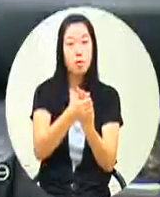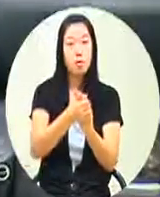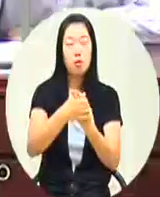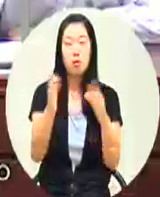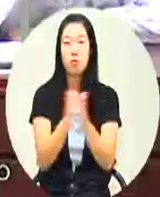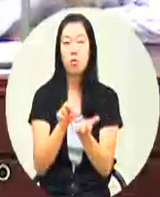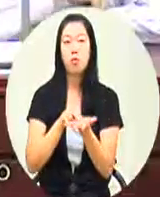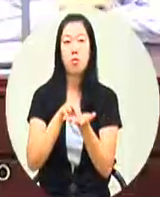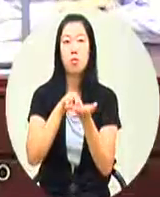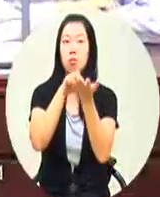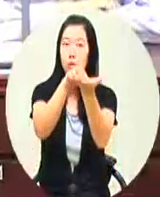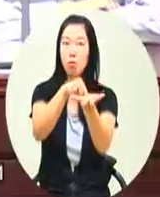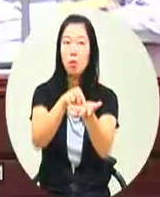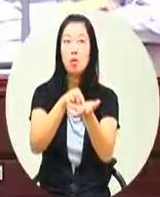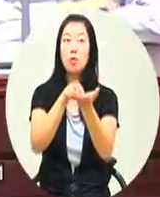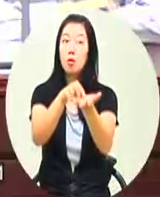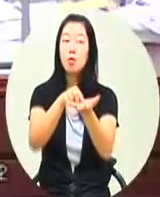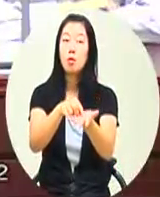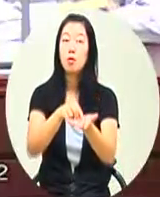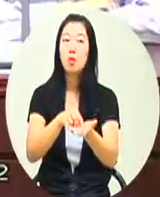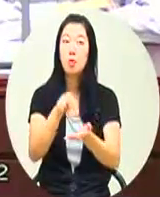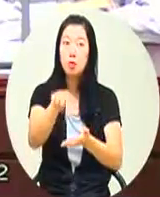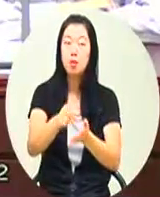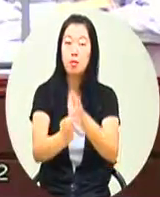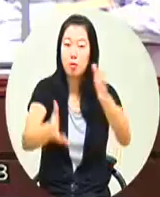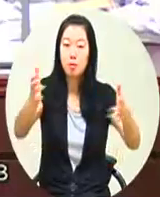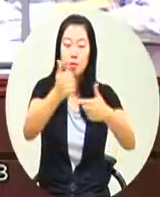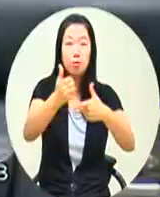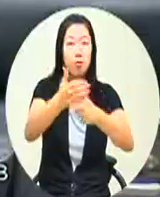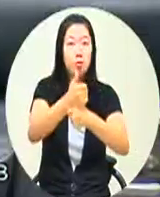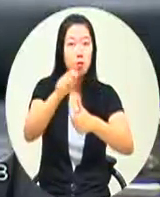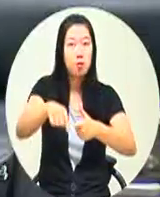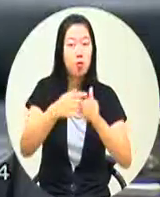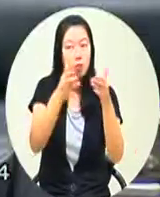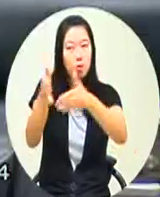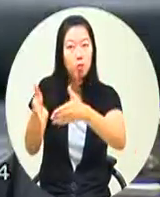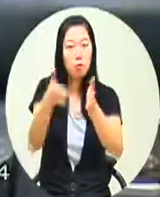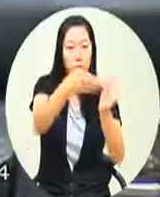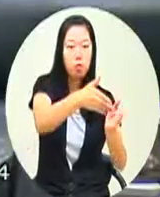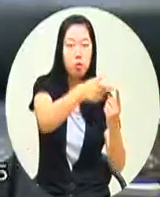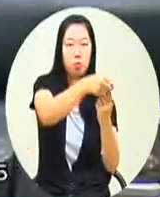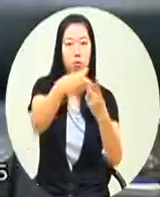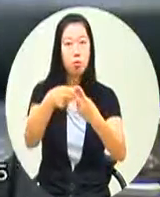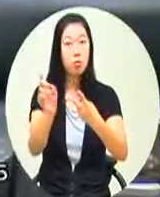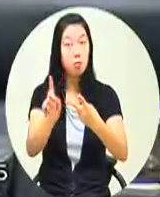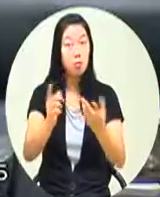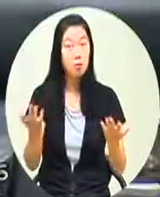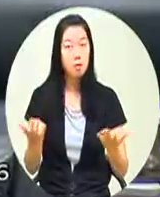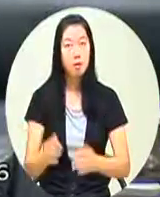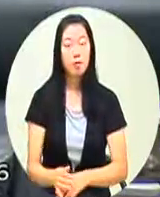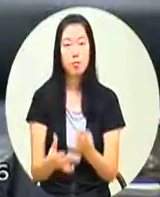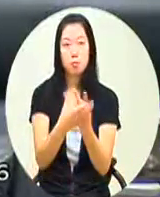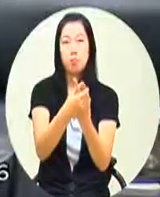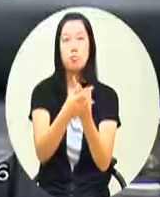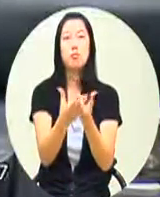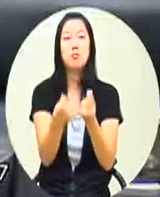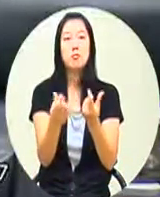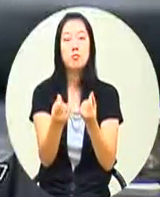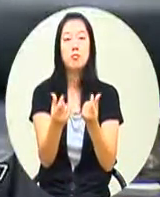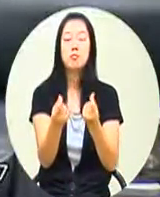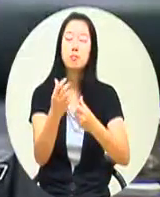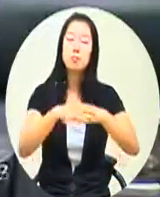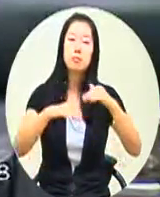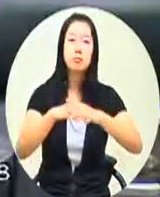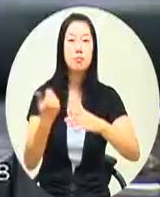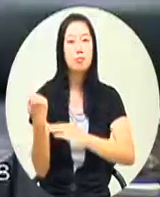报上去了，营建署、这个部分是营建署。 那你们会比较倾向第一方案还是第二方案？ 这两个方案都要执行，